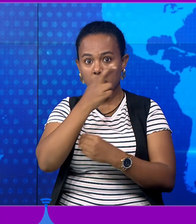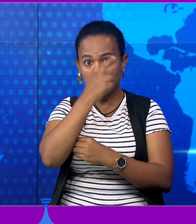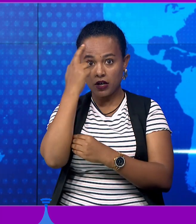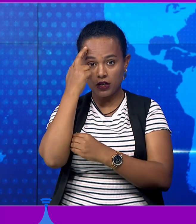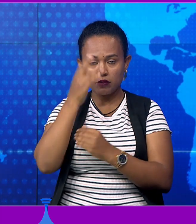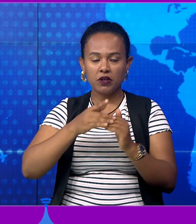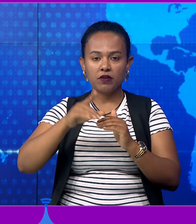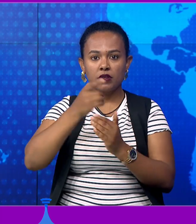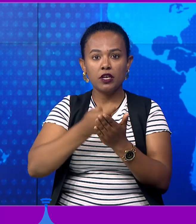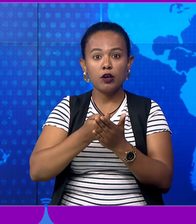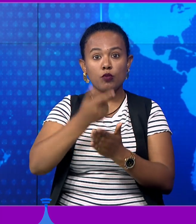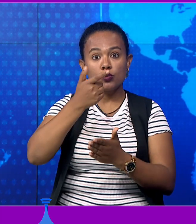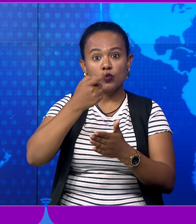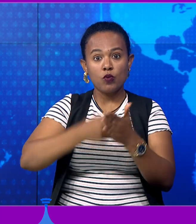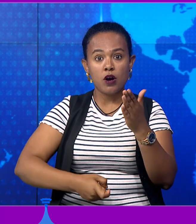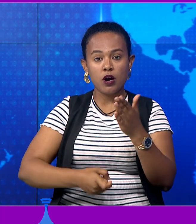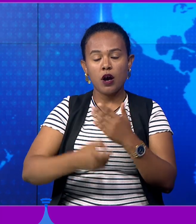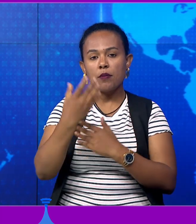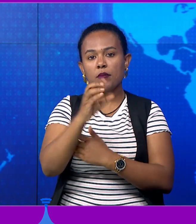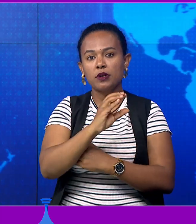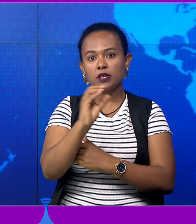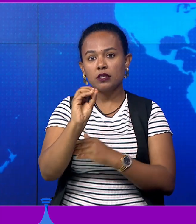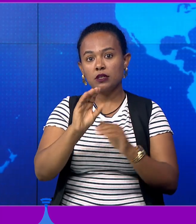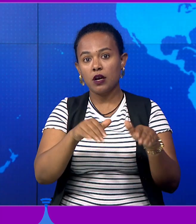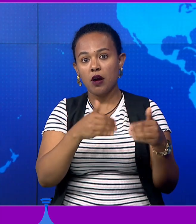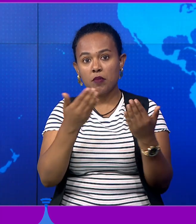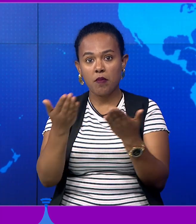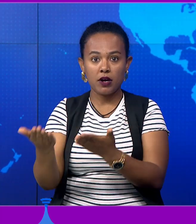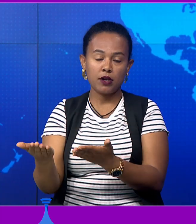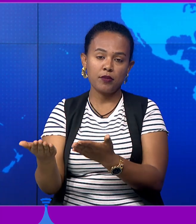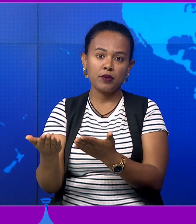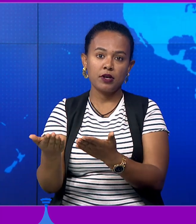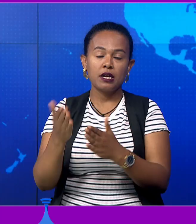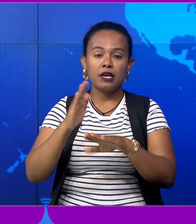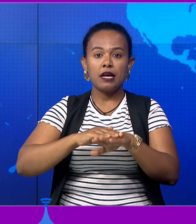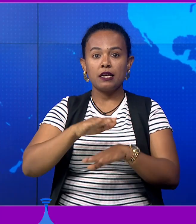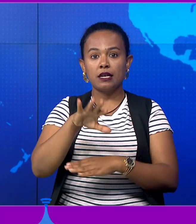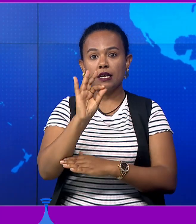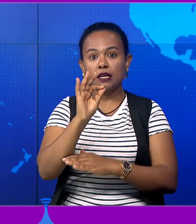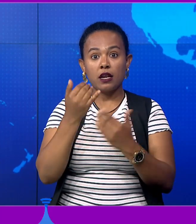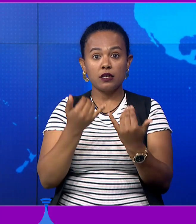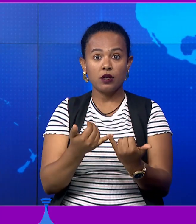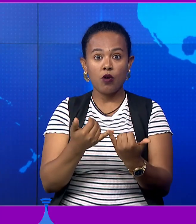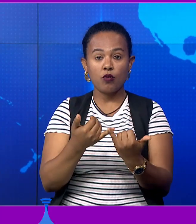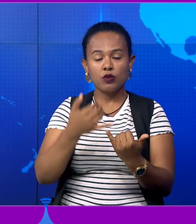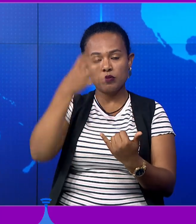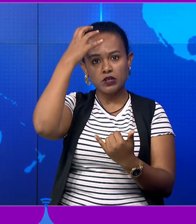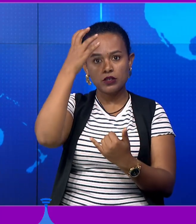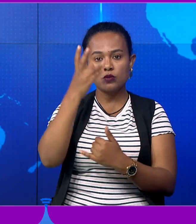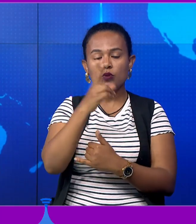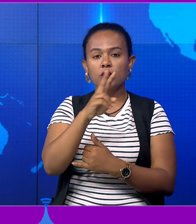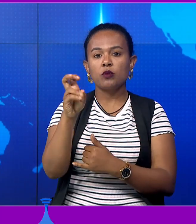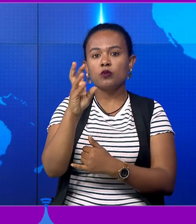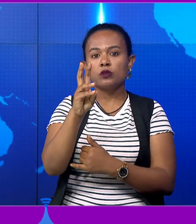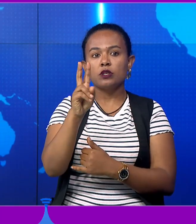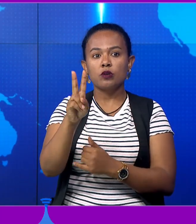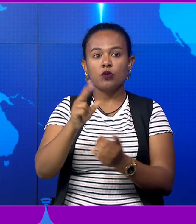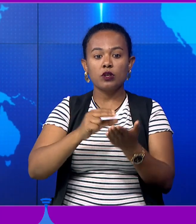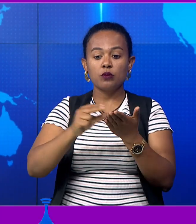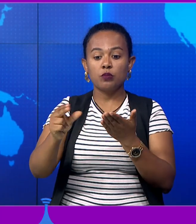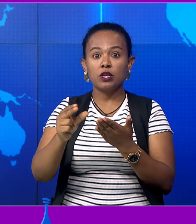በከፍተኛ ውድ ዋጋ በመግዛትና በማቅረብ ላይ ይገኛል። እስካሁን መንግስት ወደ 262 ቢሊዮን ብር